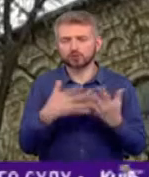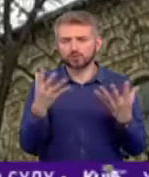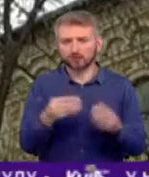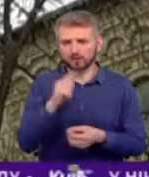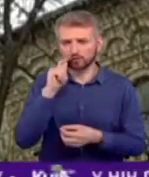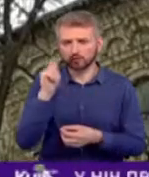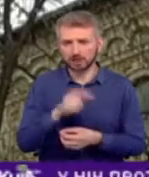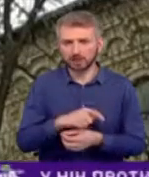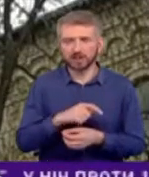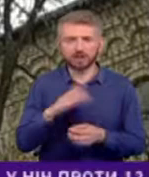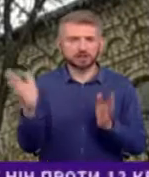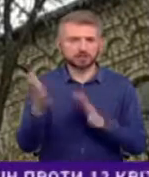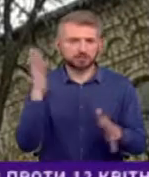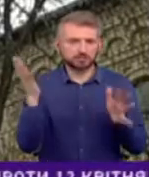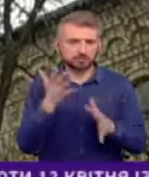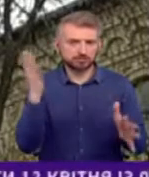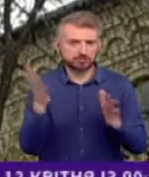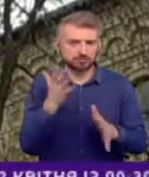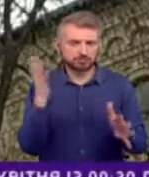в Україні стихії не